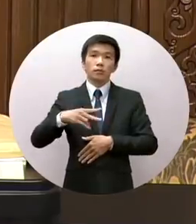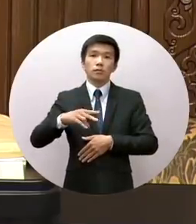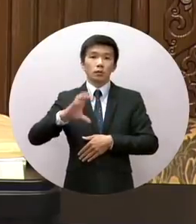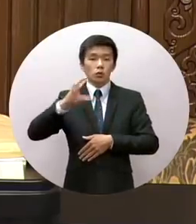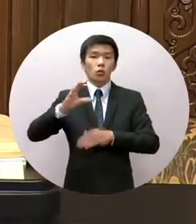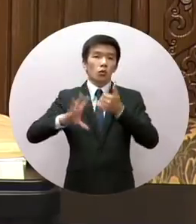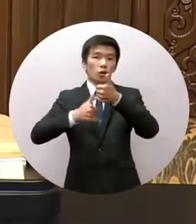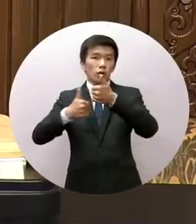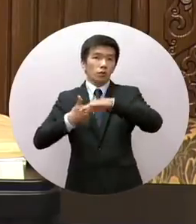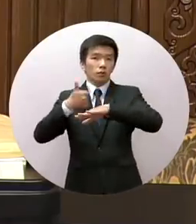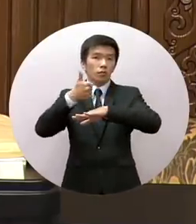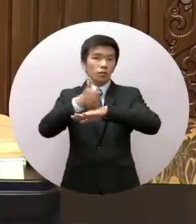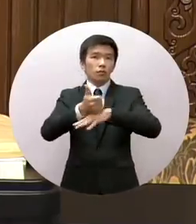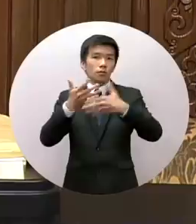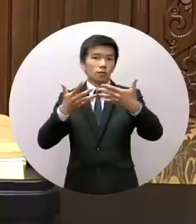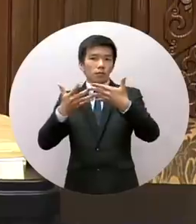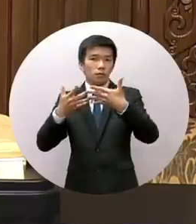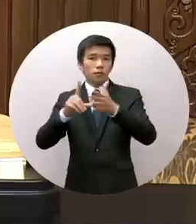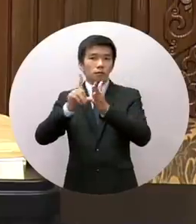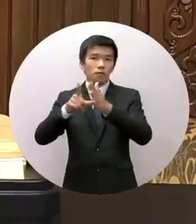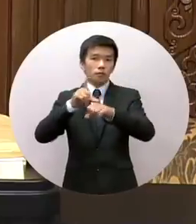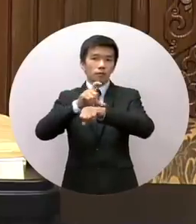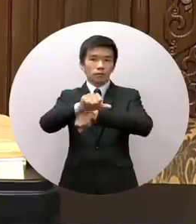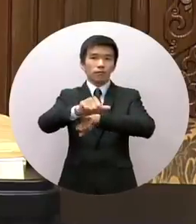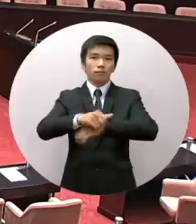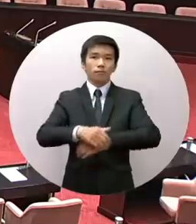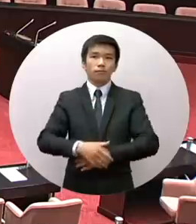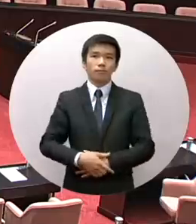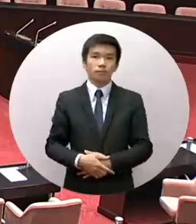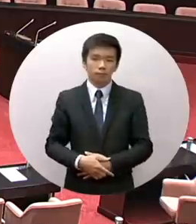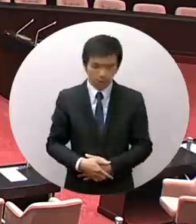员质询，询答时间为15分钟。